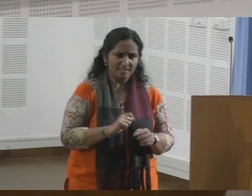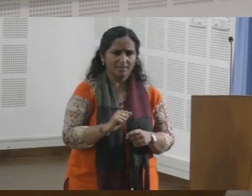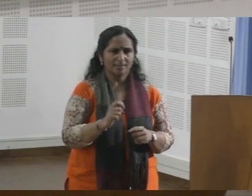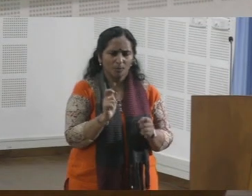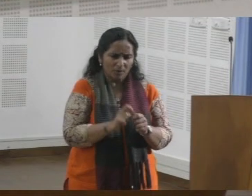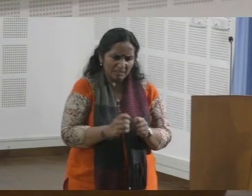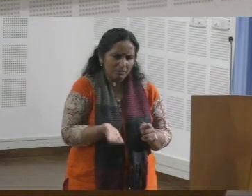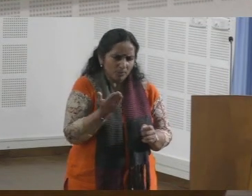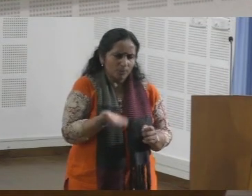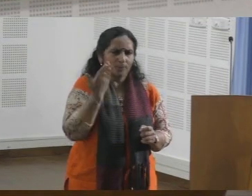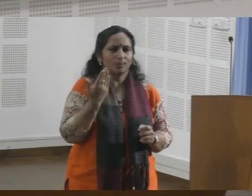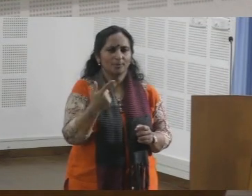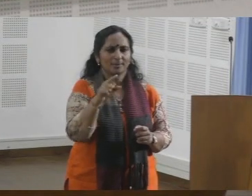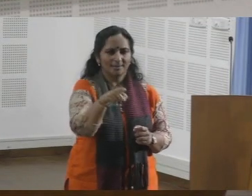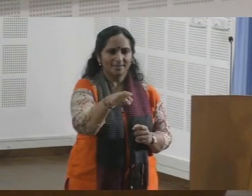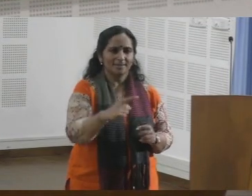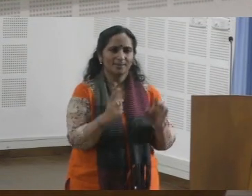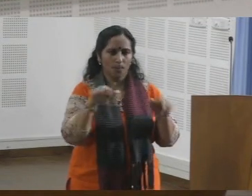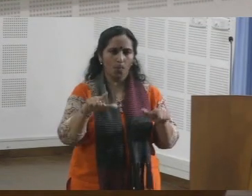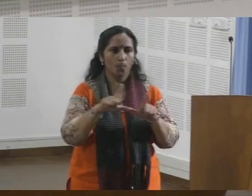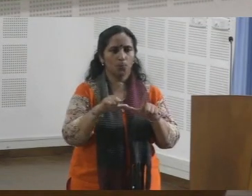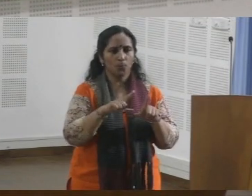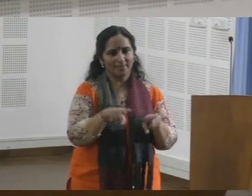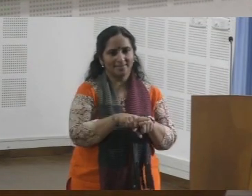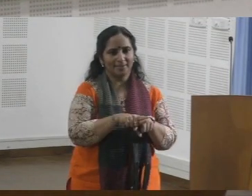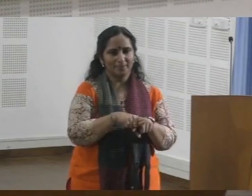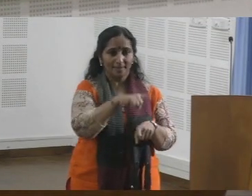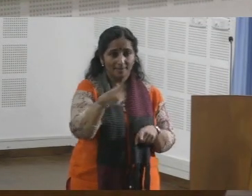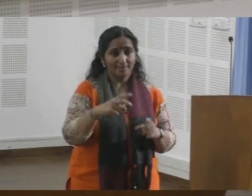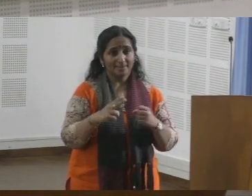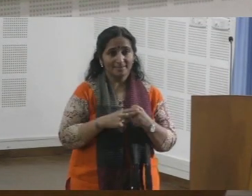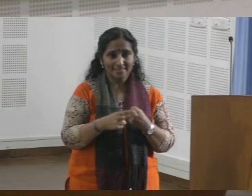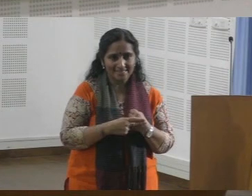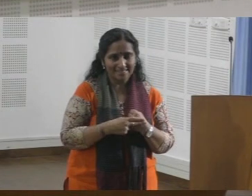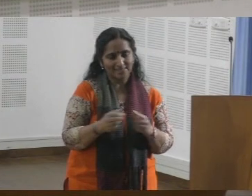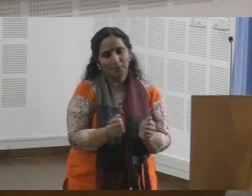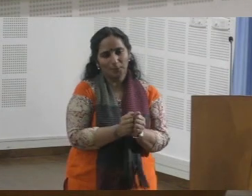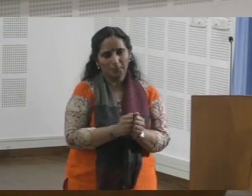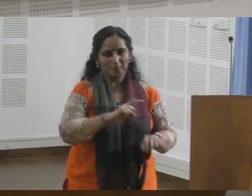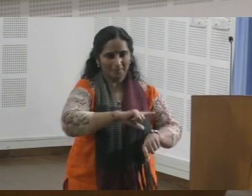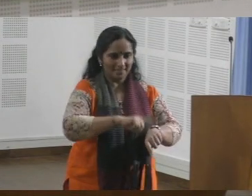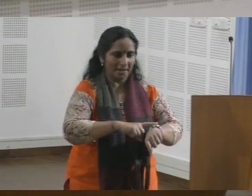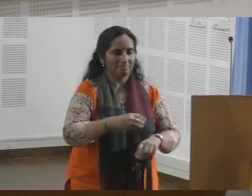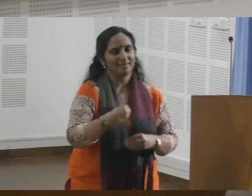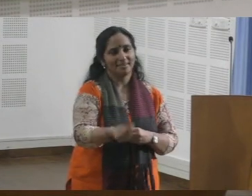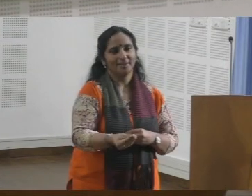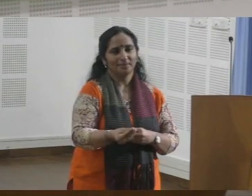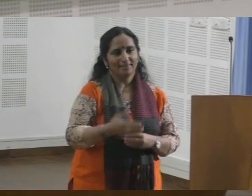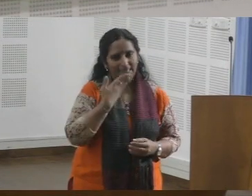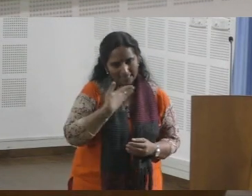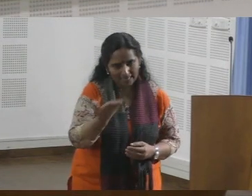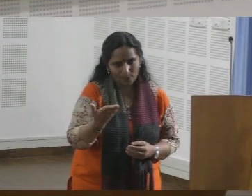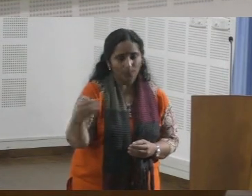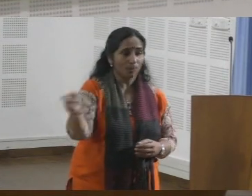സ്മൃതി തെളിയിച്ചു. ഇത്രയും സമയം നിഷിൻ്റെ ഒപ്പം ചിലവഴിച്ചതിന് ഹൃദയം നിറഞ്ഞ നന്ദി. ഈ പരിപാടിയിൽ പങ്കെടുക്കാൻ ഇവിടെ